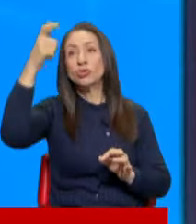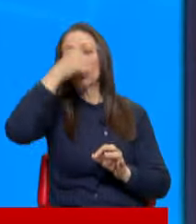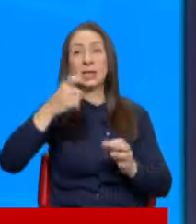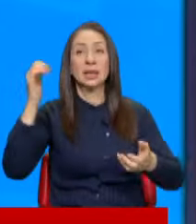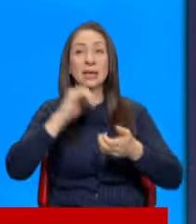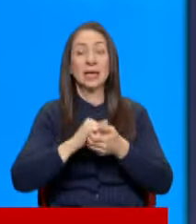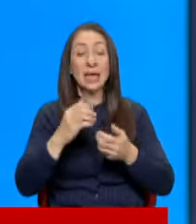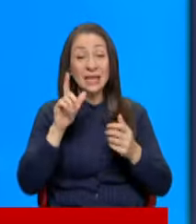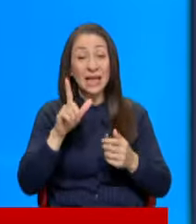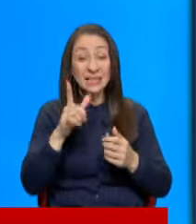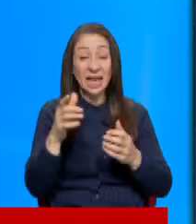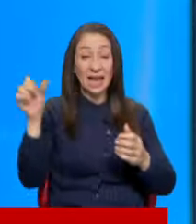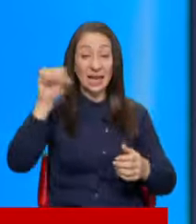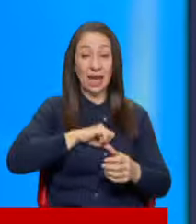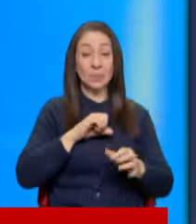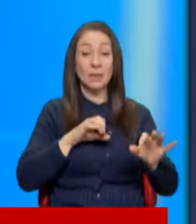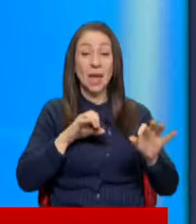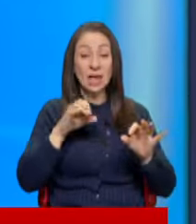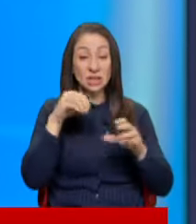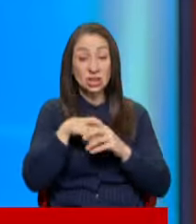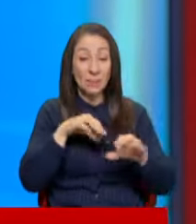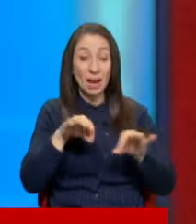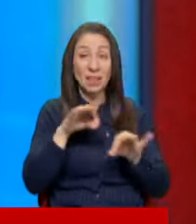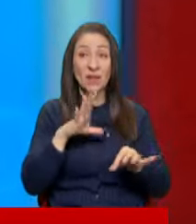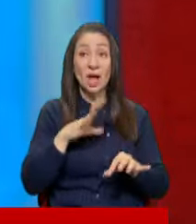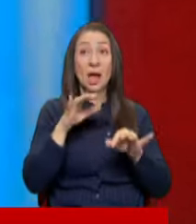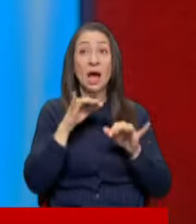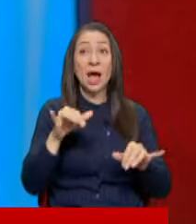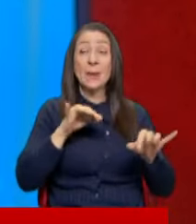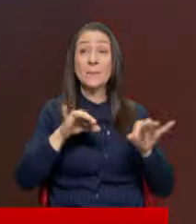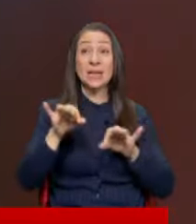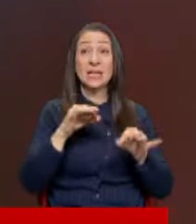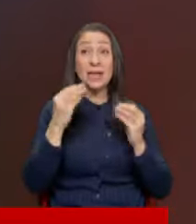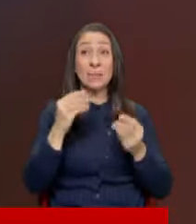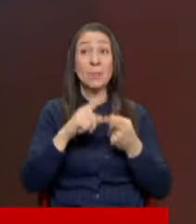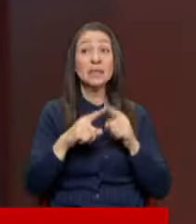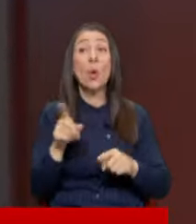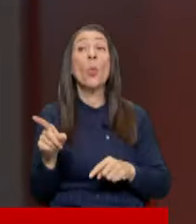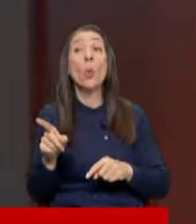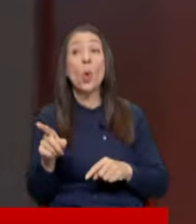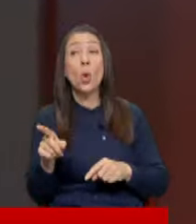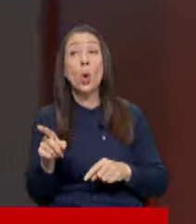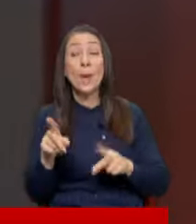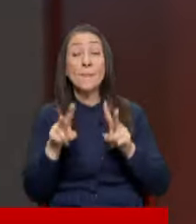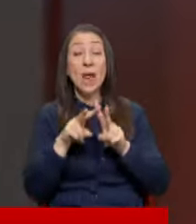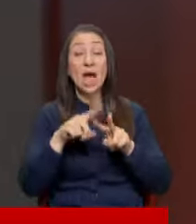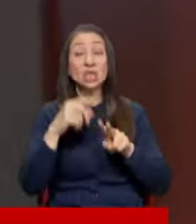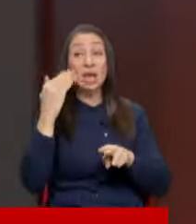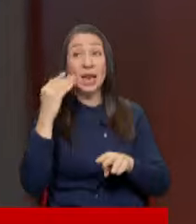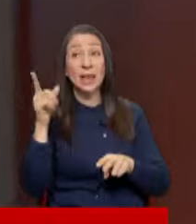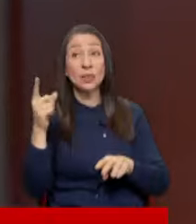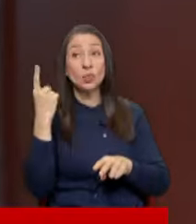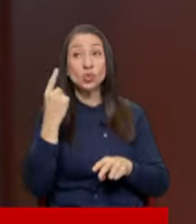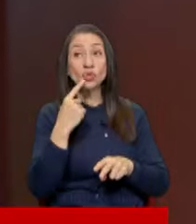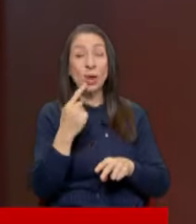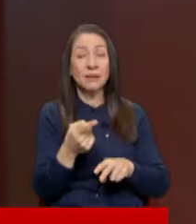gerekirse kaybettirme üzerine bir stratejileri var diyor den Parti iyi Parti'de yok mu Meral akşener'in